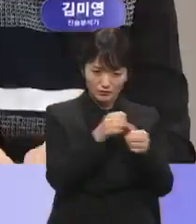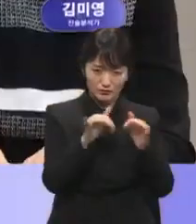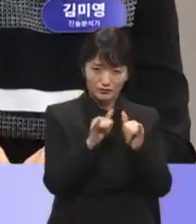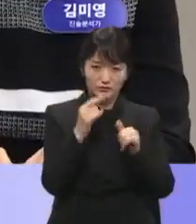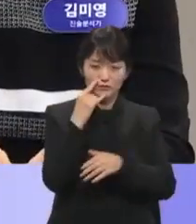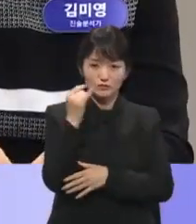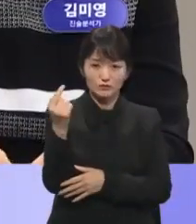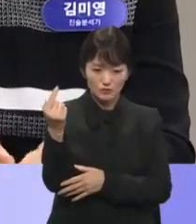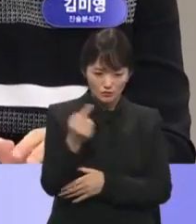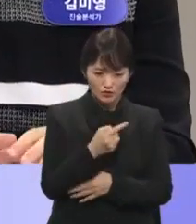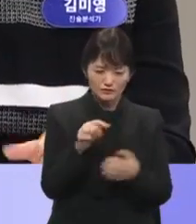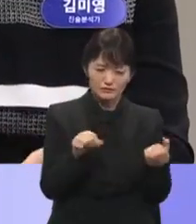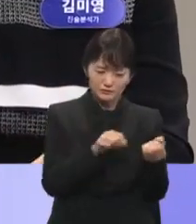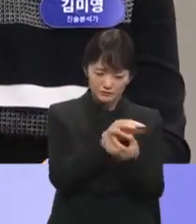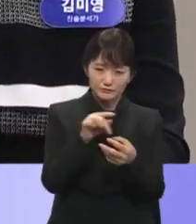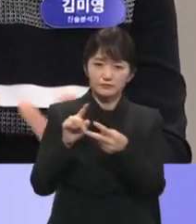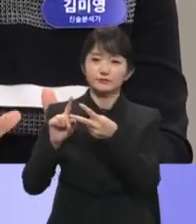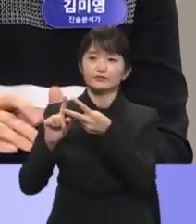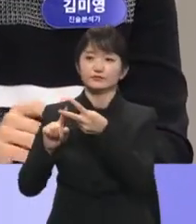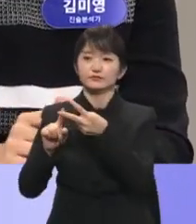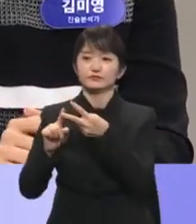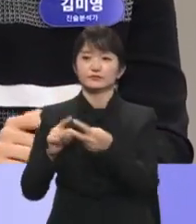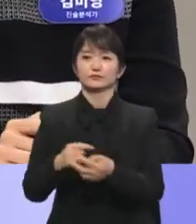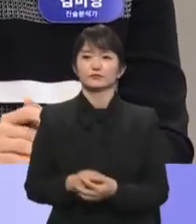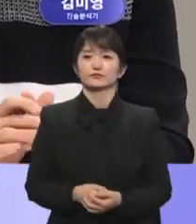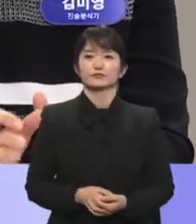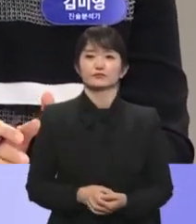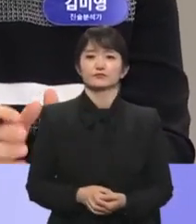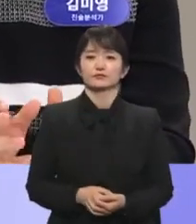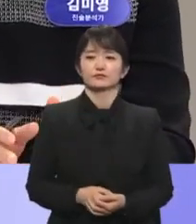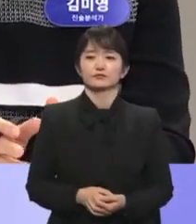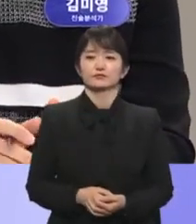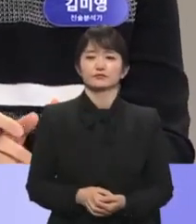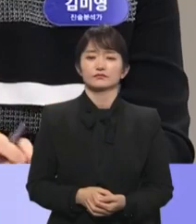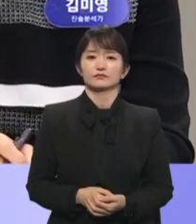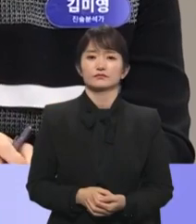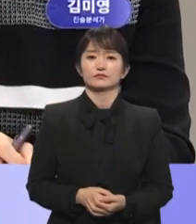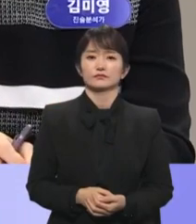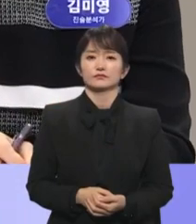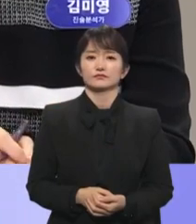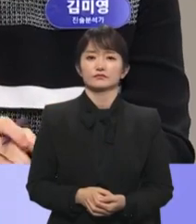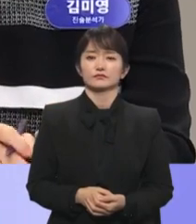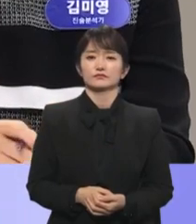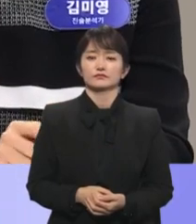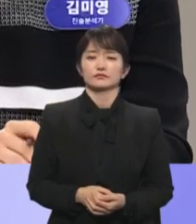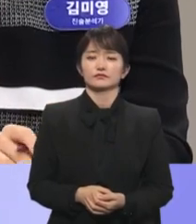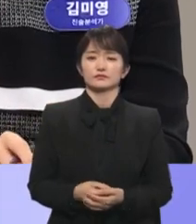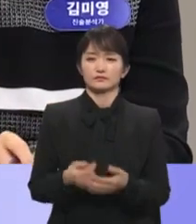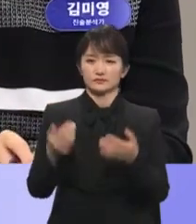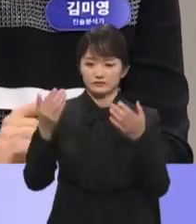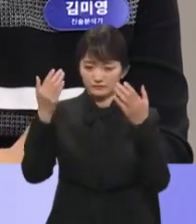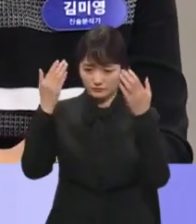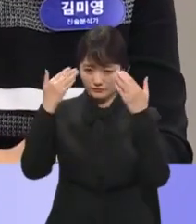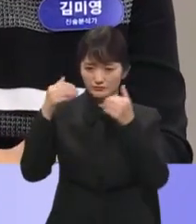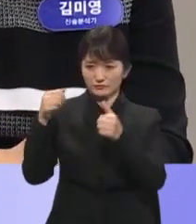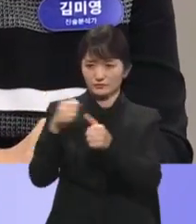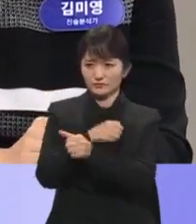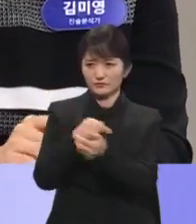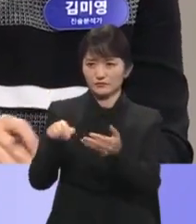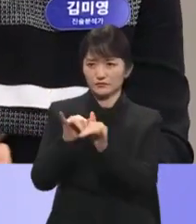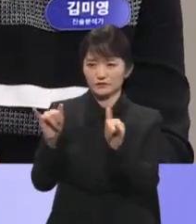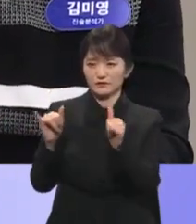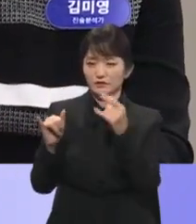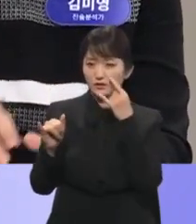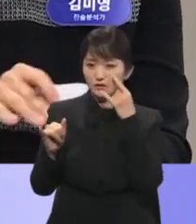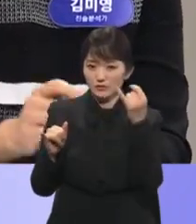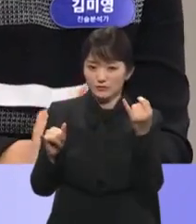피운 케이스였다 men이 상이 상황은 학교 폭력의 피해자인 학생의 아이의 엄마가 학교를 찾아온